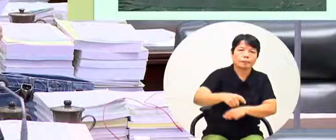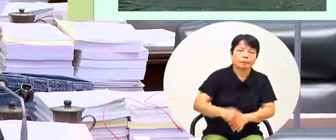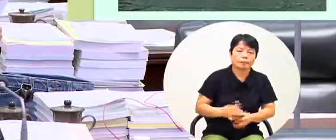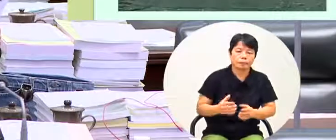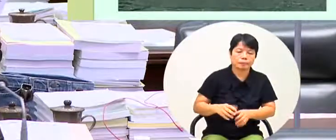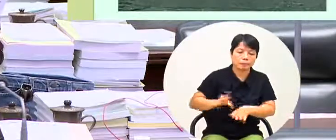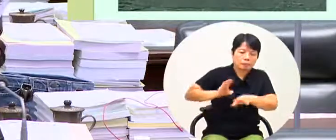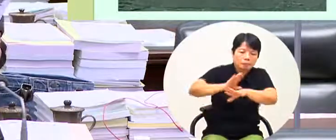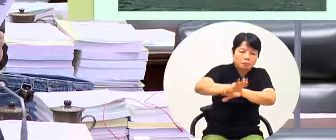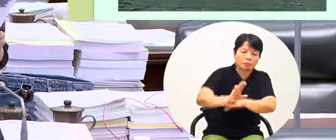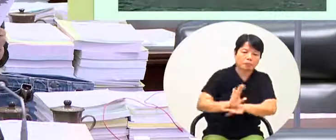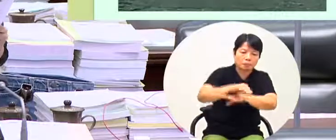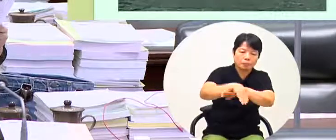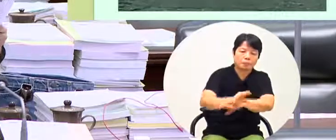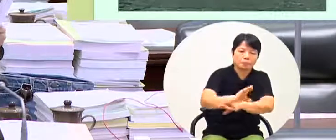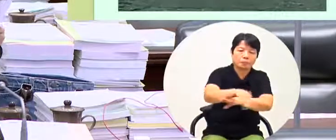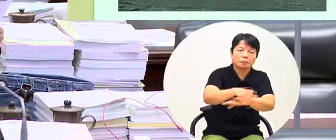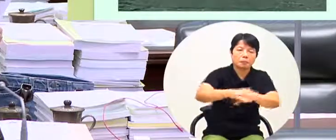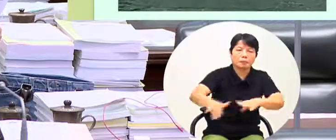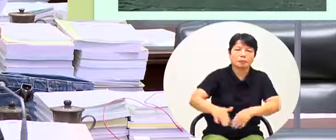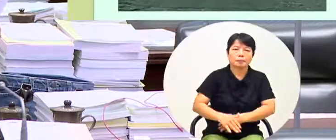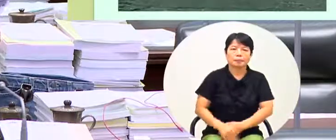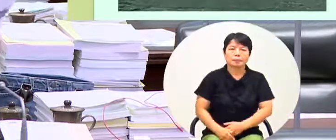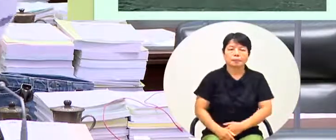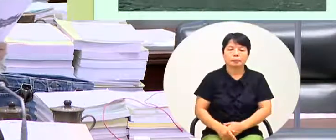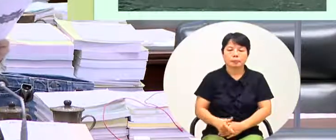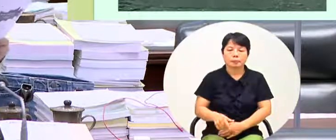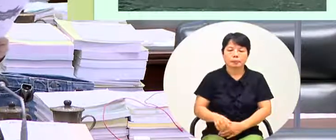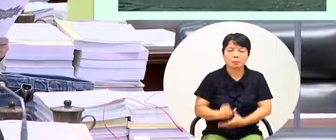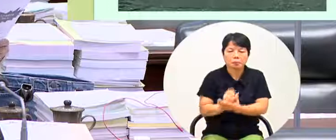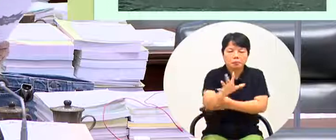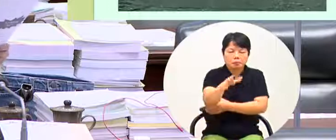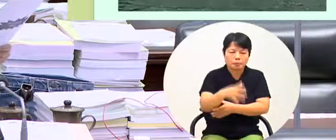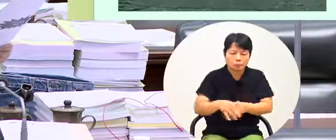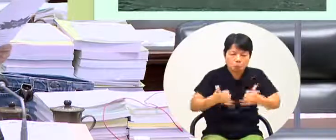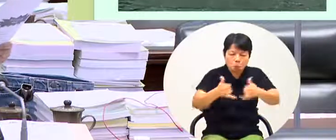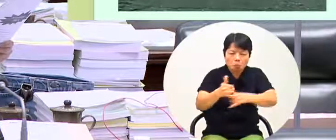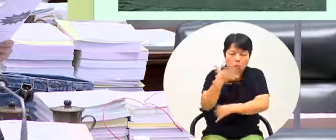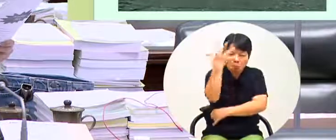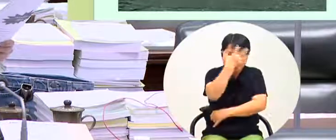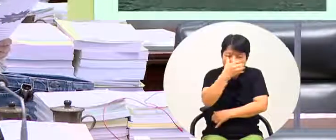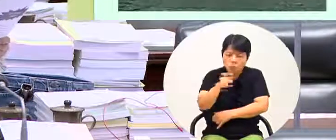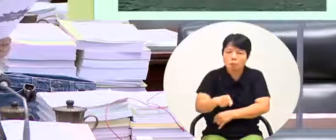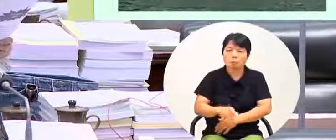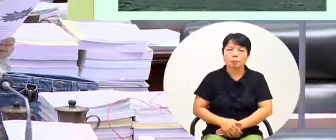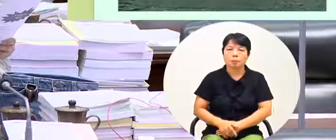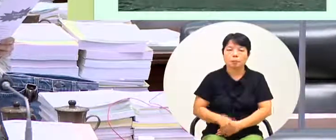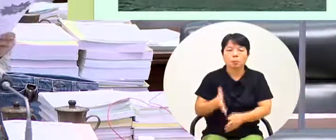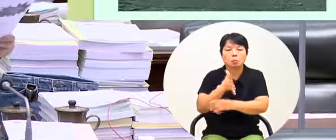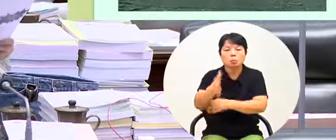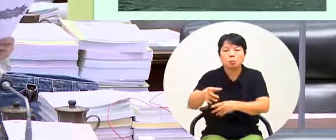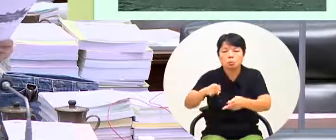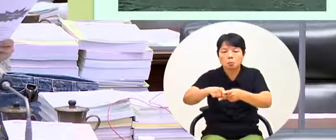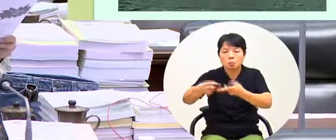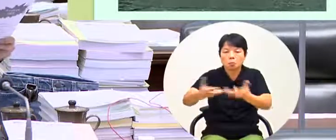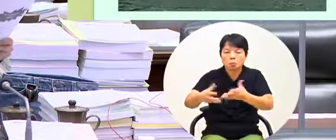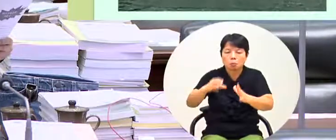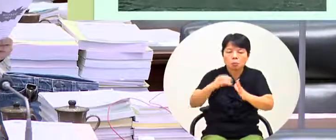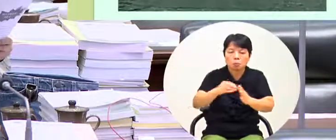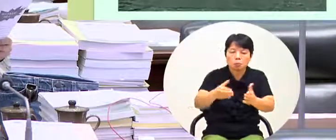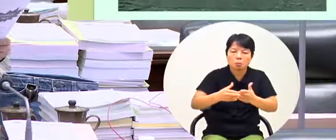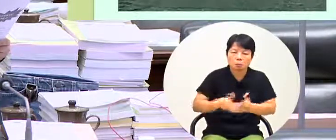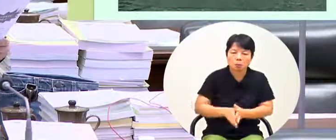颠簸，因为它这个地方实在是很老旧了。但是呢，我们问到公务局，公务局说哎，要排的工程呢、啊、实在是太